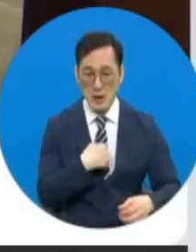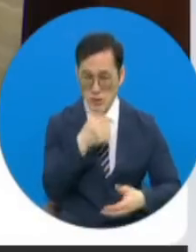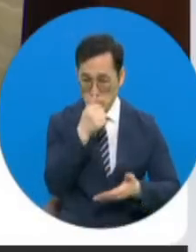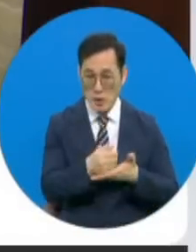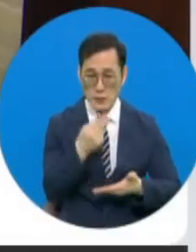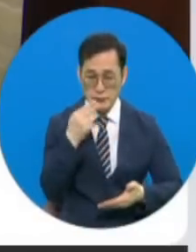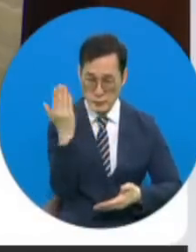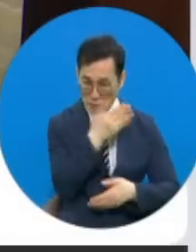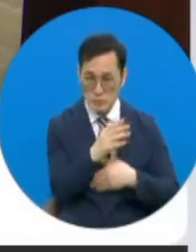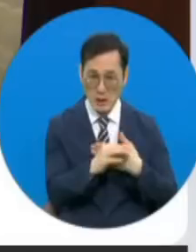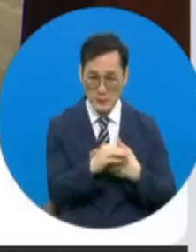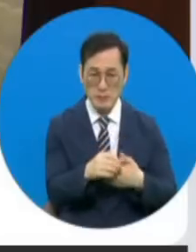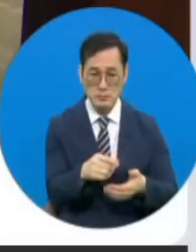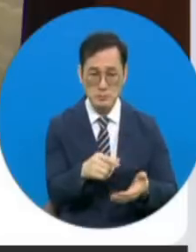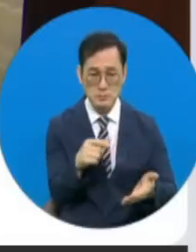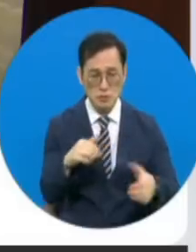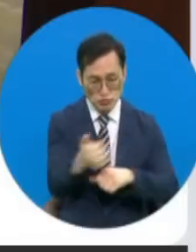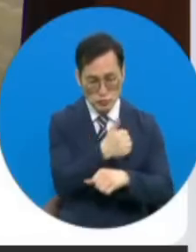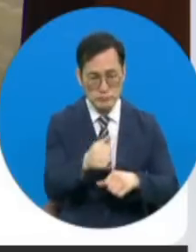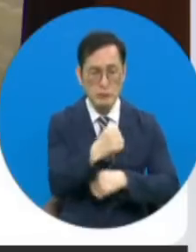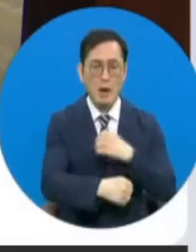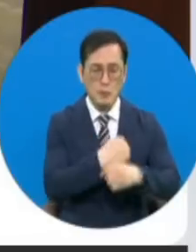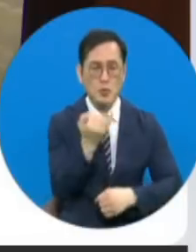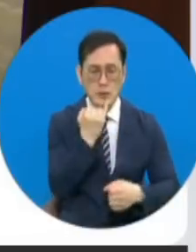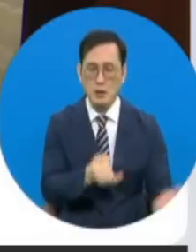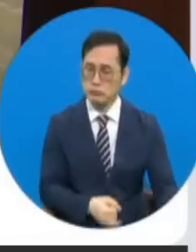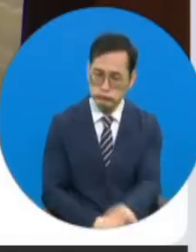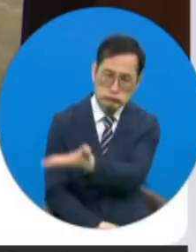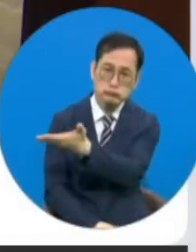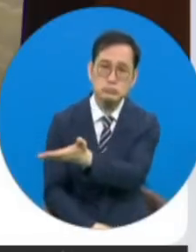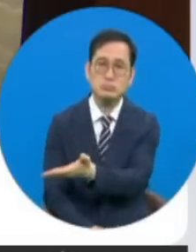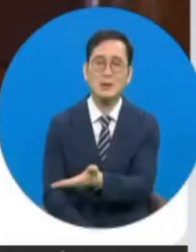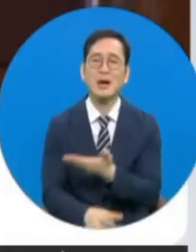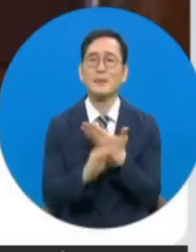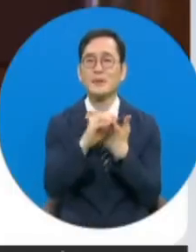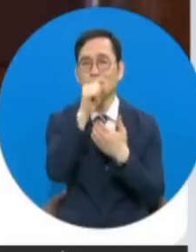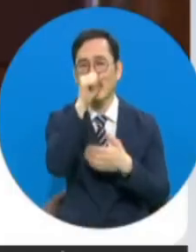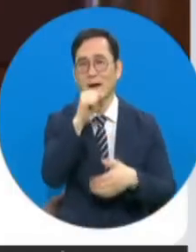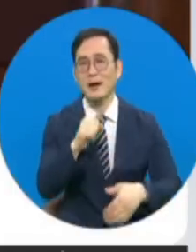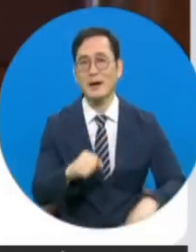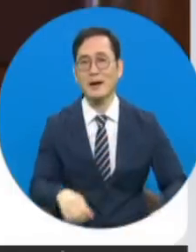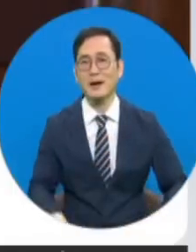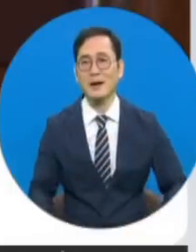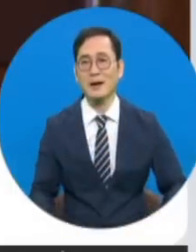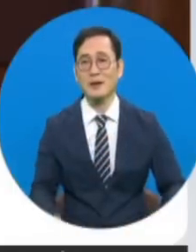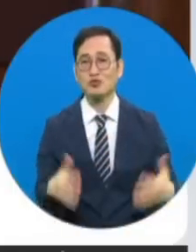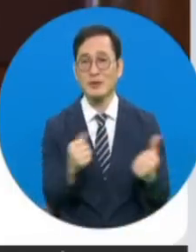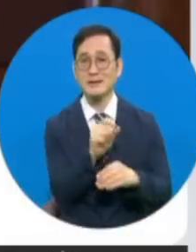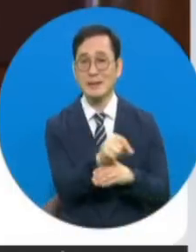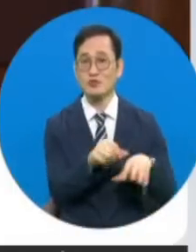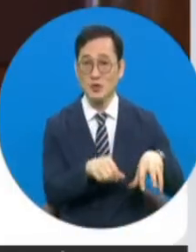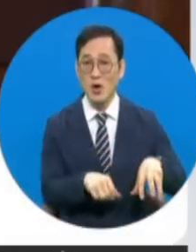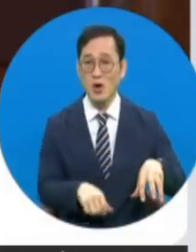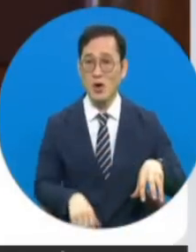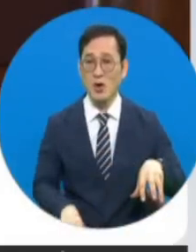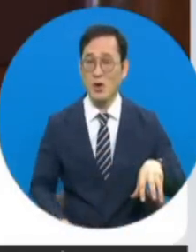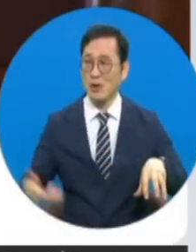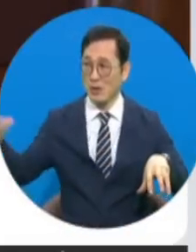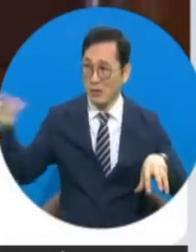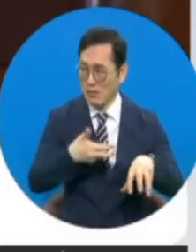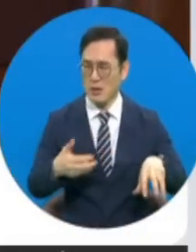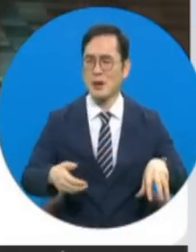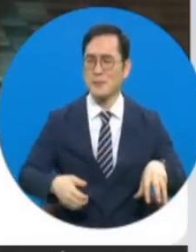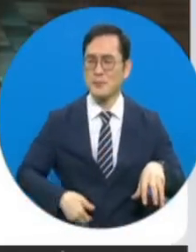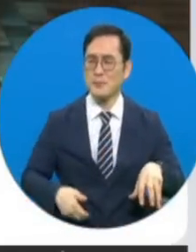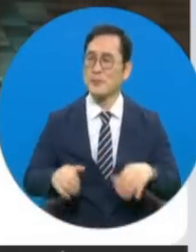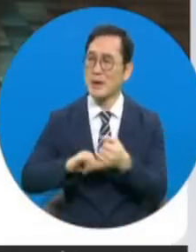없다 이러면 사실은 뭐 별 문제가 좋을 것 같지만 국회사무쳐도 압생력장 발부가 필요하다라고 얘기를 한 거 보면 검찰이 그냥